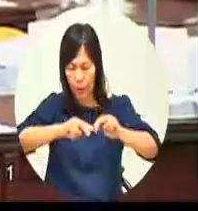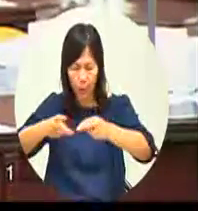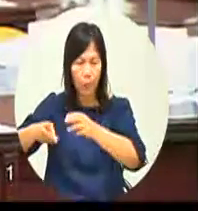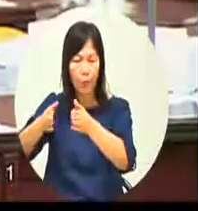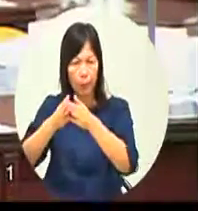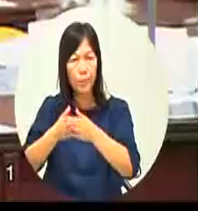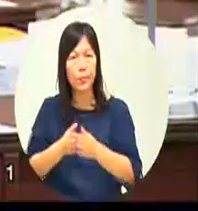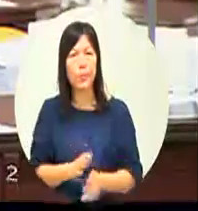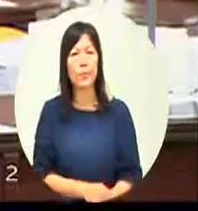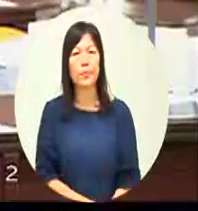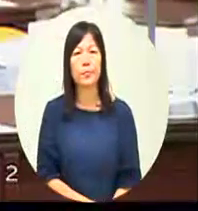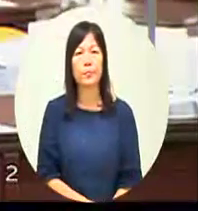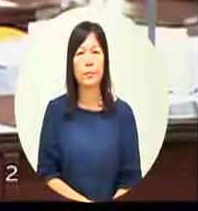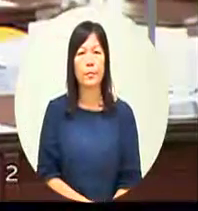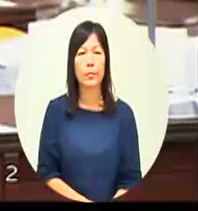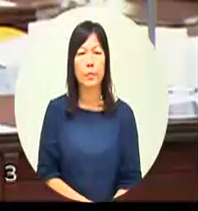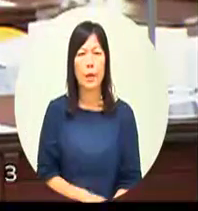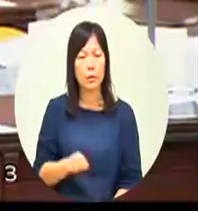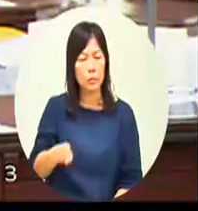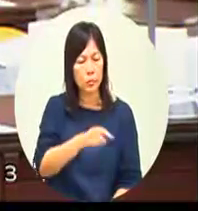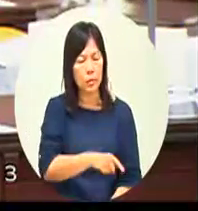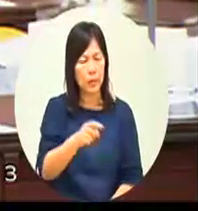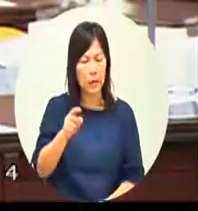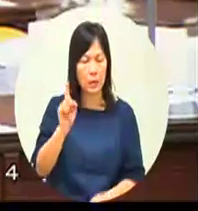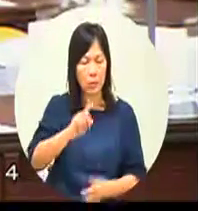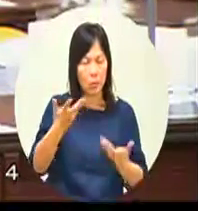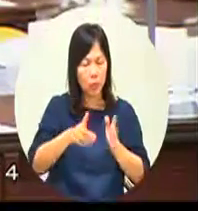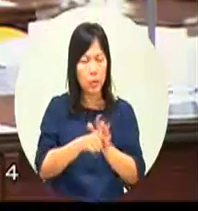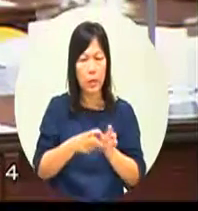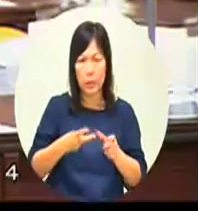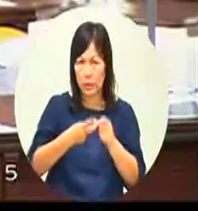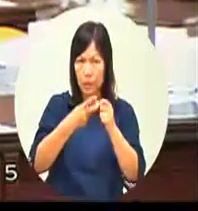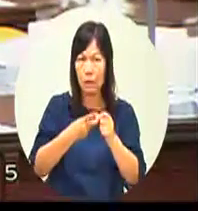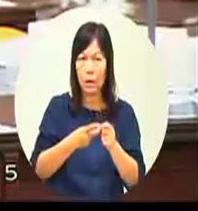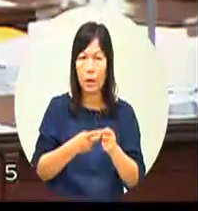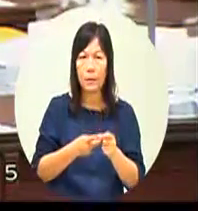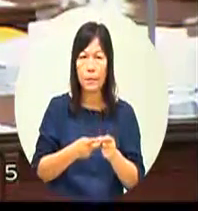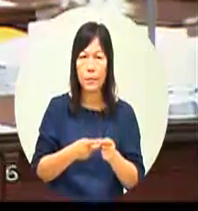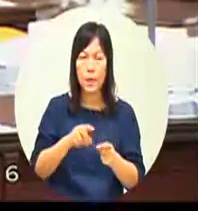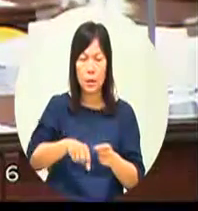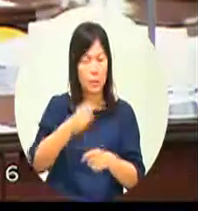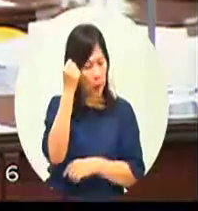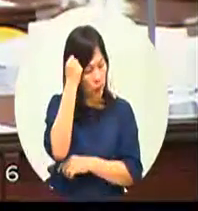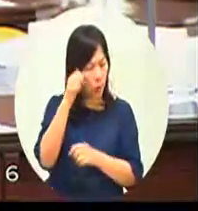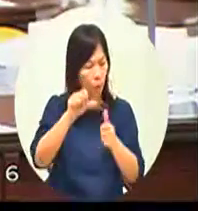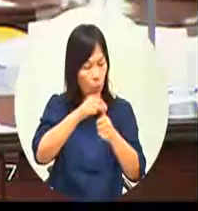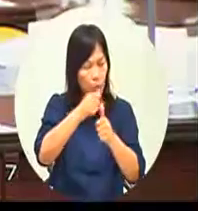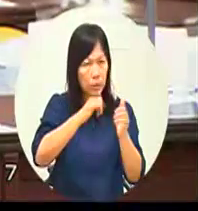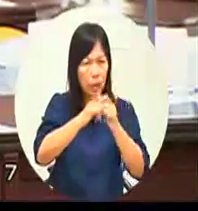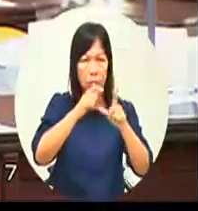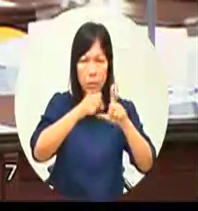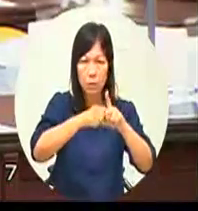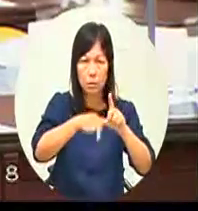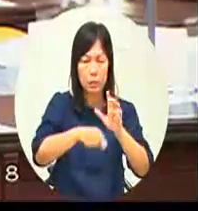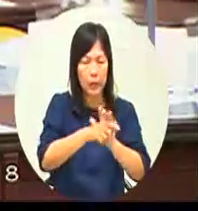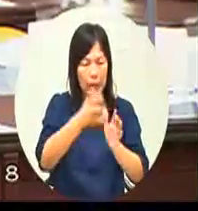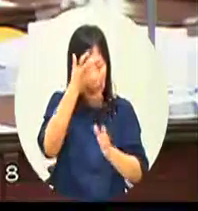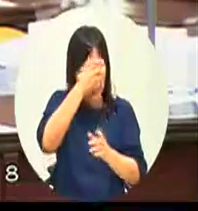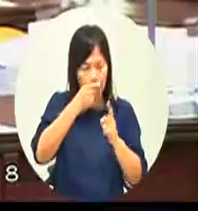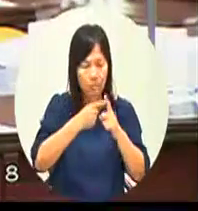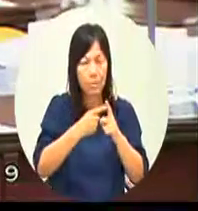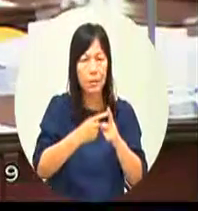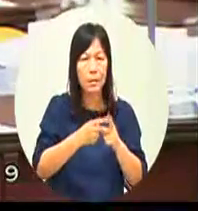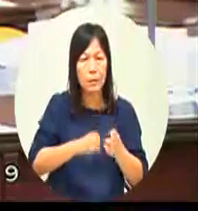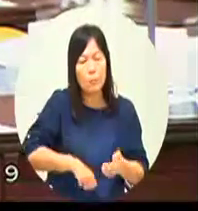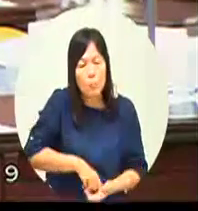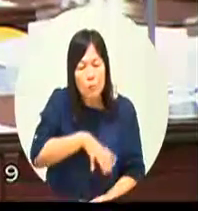啊，一个这些方案啊，看来做解决第二个问题，就是住伫五甲社区的这些长辈，拢啊长辈，少